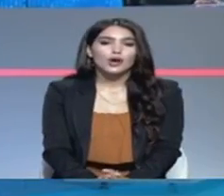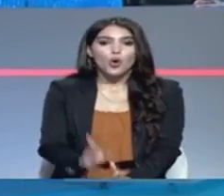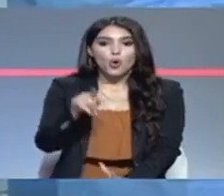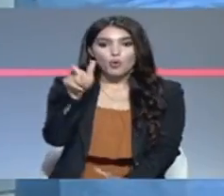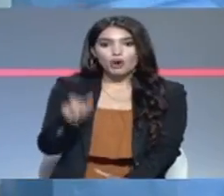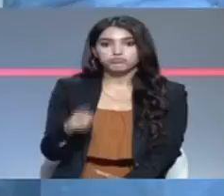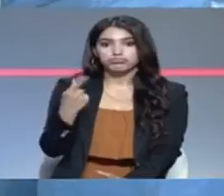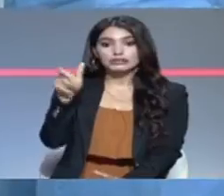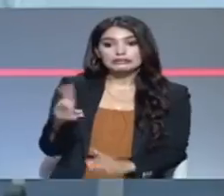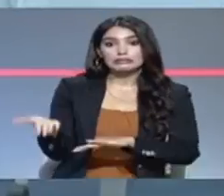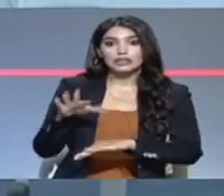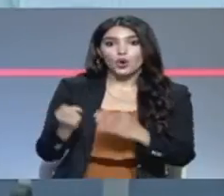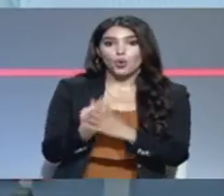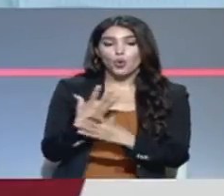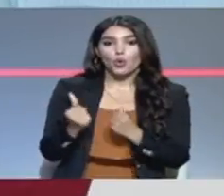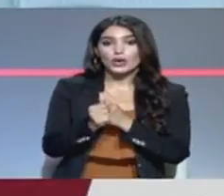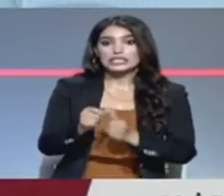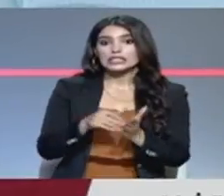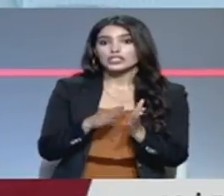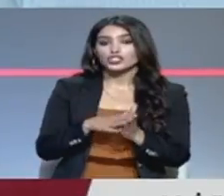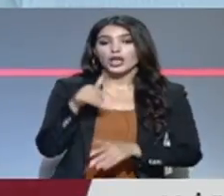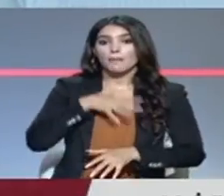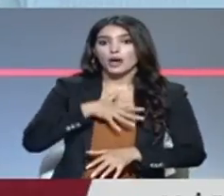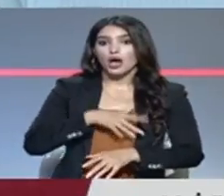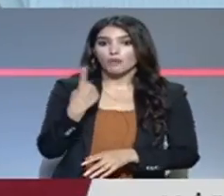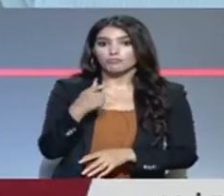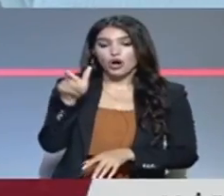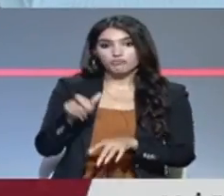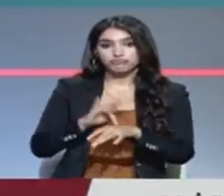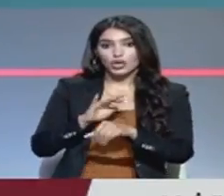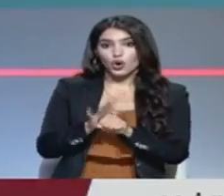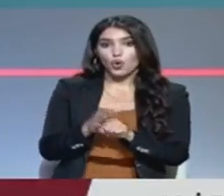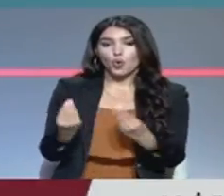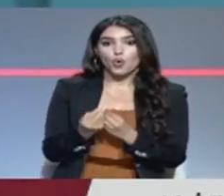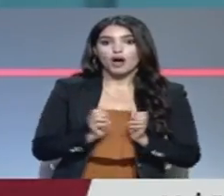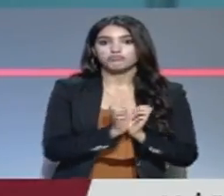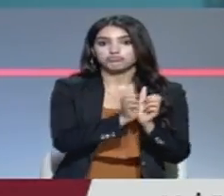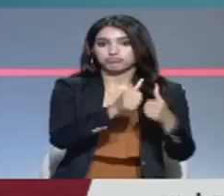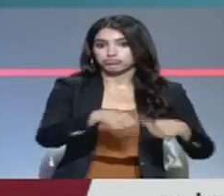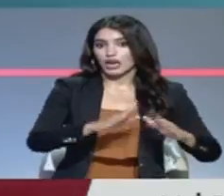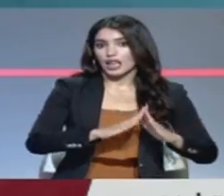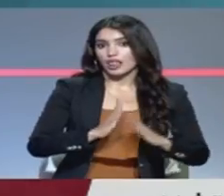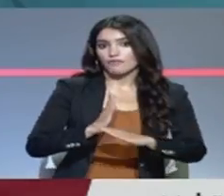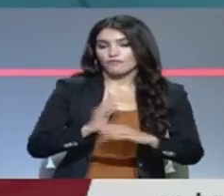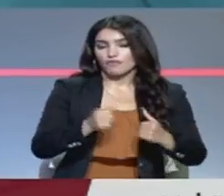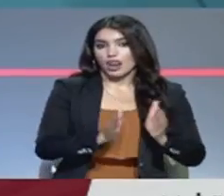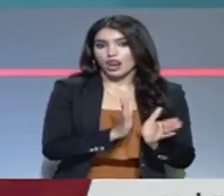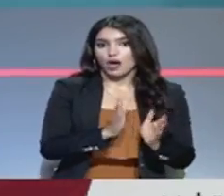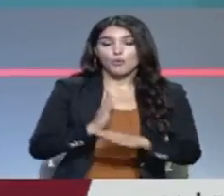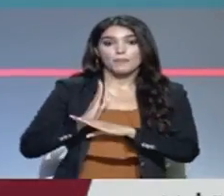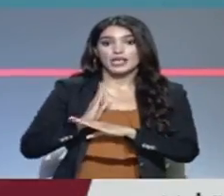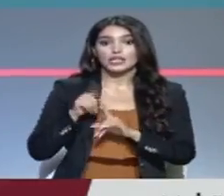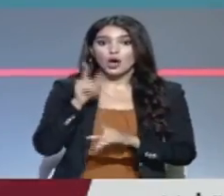حالة وفاة جديدة تسجلها منطقة الحامة لمصاب بفيروس كورونا مقيم بالمستشفى العسكري بجابس،